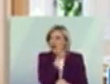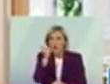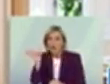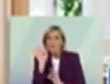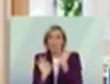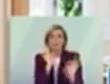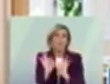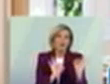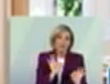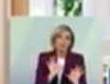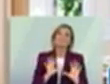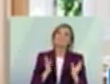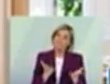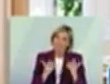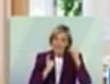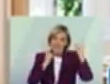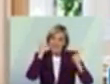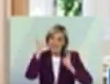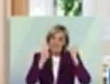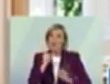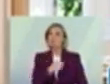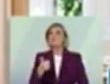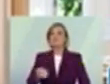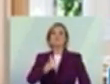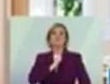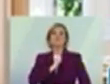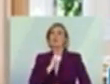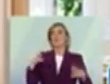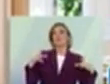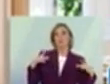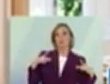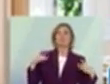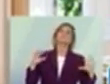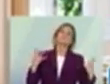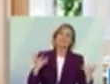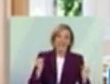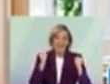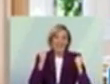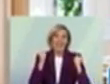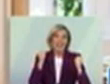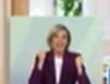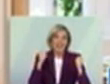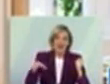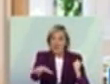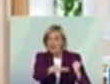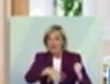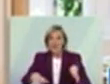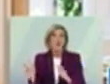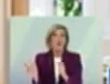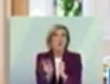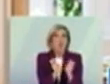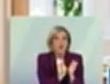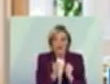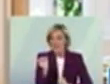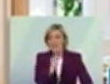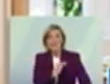Οπότε, γιατί σε λίγο θα έχουμε και τον συνάδελφο τον Πάνο τον Τζίφα να μας πει τι ακριβώς προβλέπει το συγκεκριμένο νομοσχέδιο, το οποίο, αν δεν κάνω λάθος, ξεκινά αύριο,